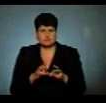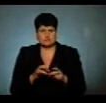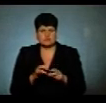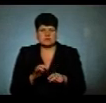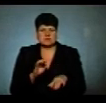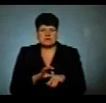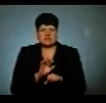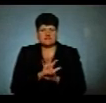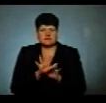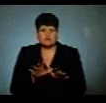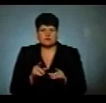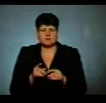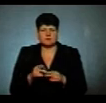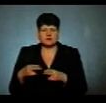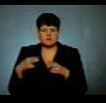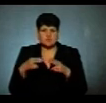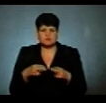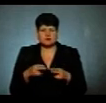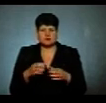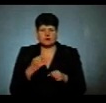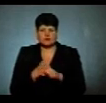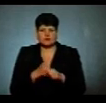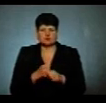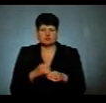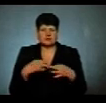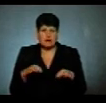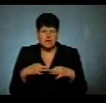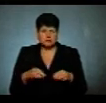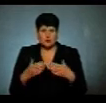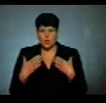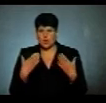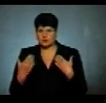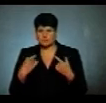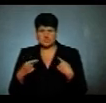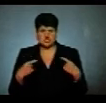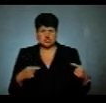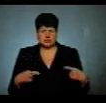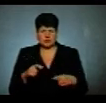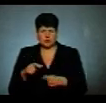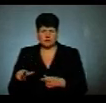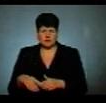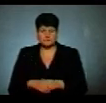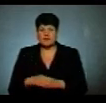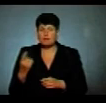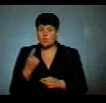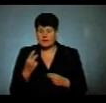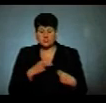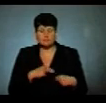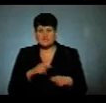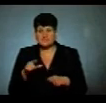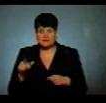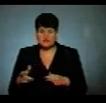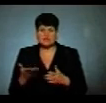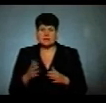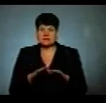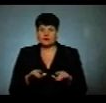вірусом? Працівники добираються на роботу громадським транспортом, контактують між іншими людьми. Ось таке запитання. По-перше, працівники дошкільних